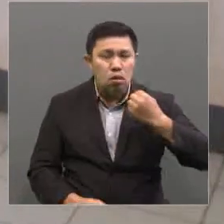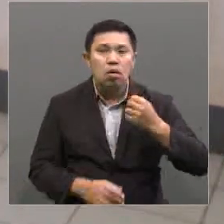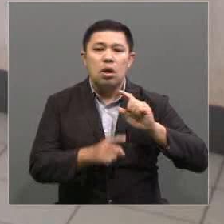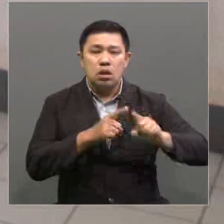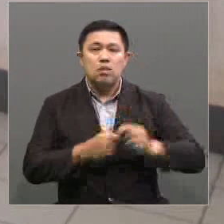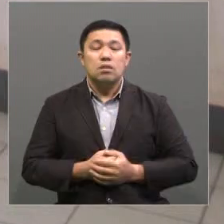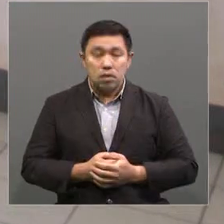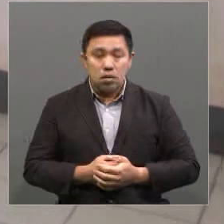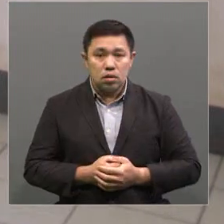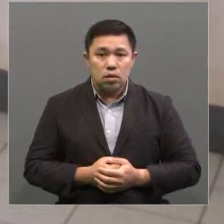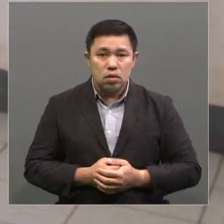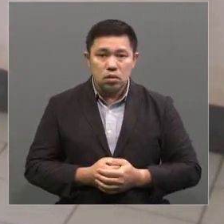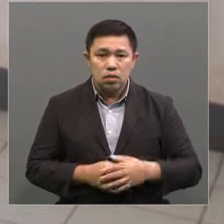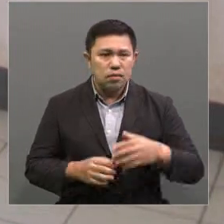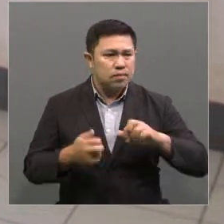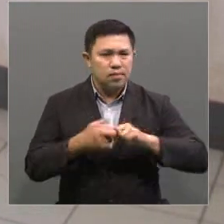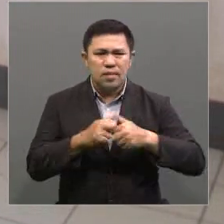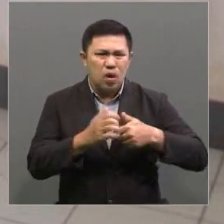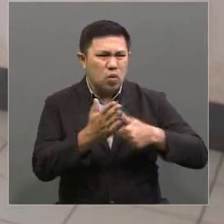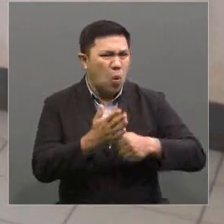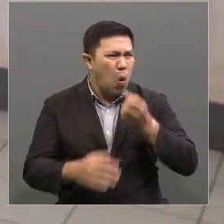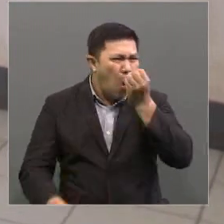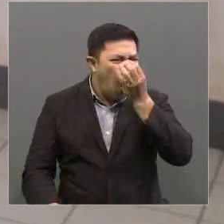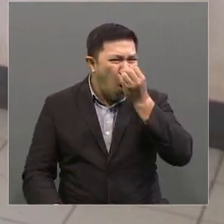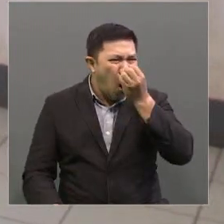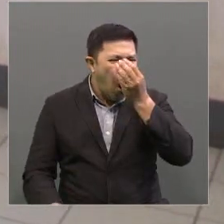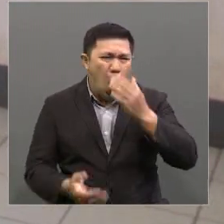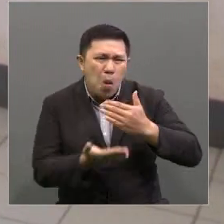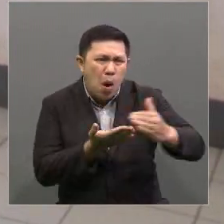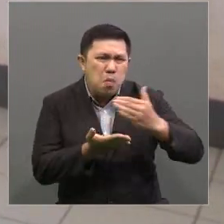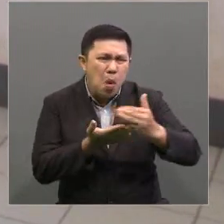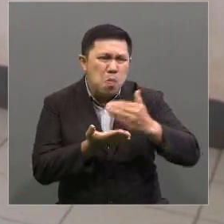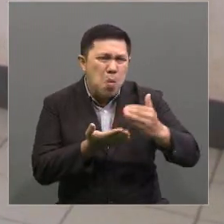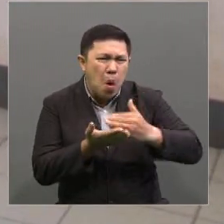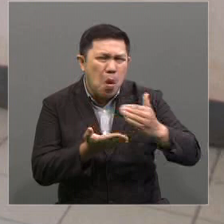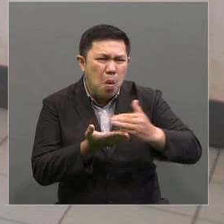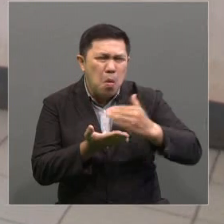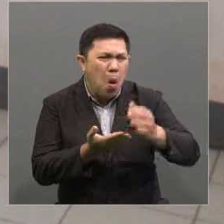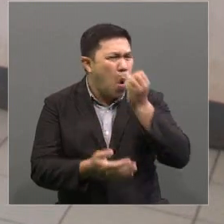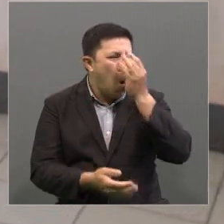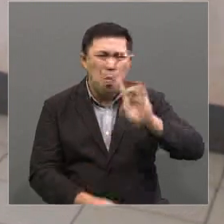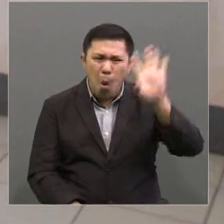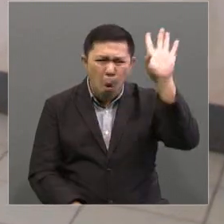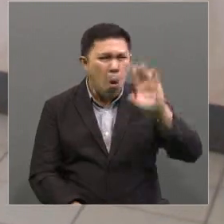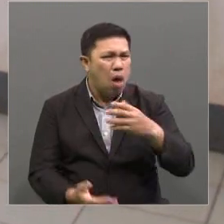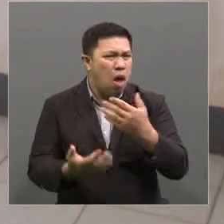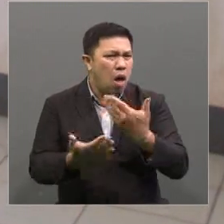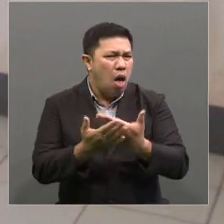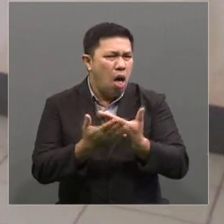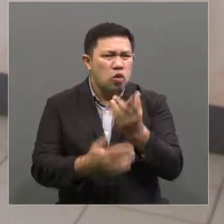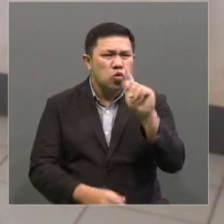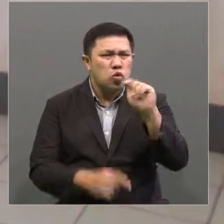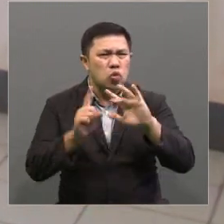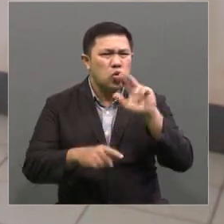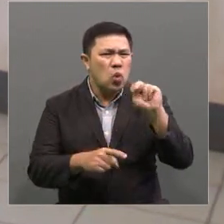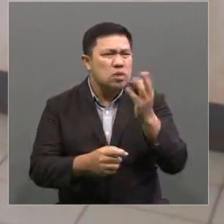แบบว่าเป็นหนี้แล้วทีนี้มันดอกไม่ลดเราใช้แต่ดอกมาก็ต้นทบดอกดอกครบต้นแล้วค่ะก็ช่วยได้มากค่ะ